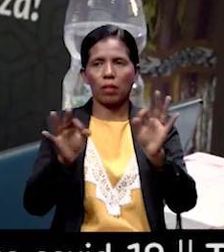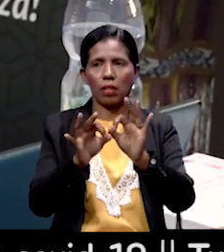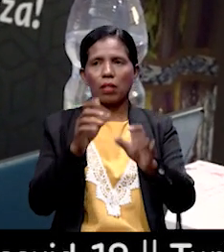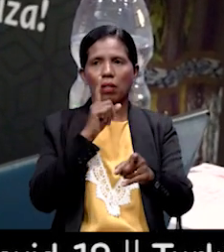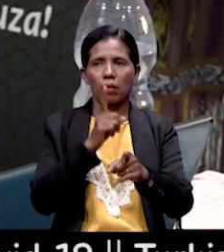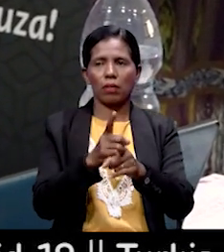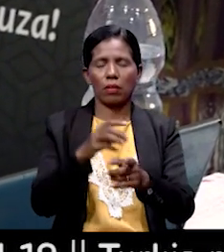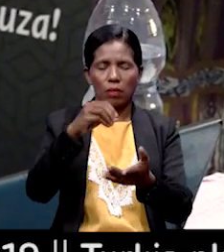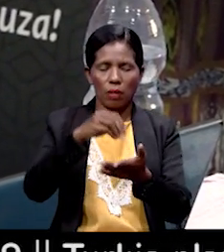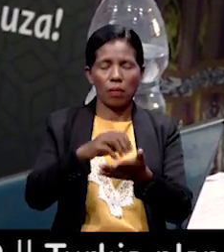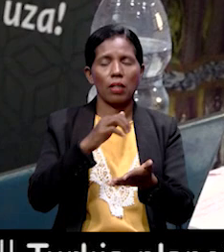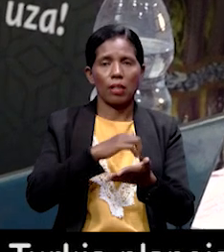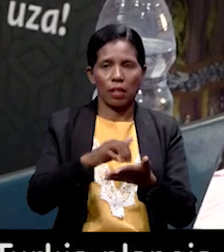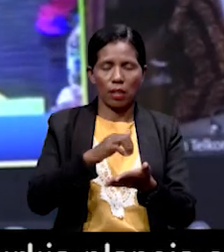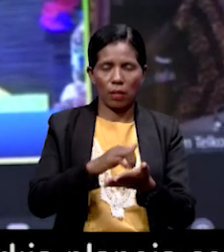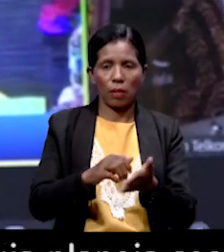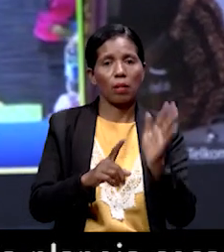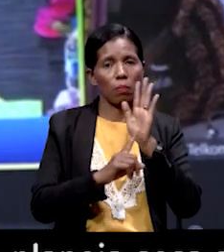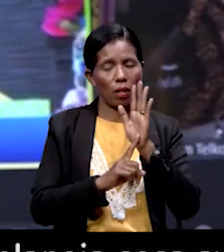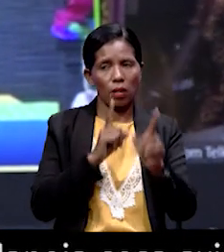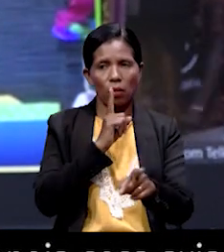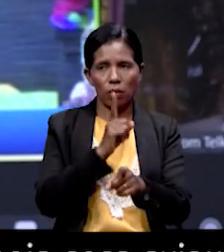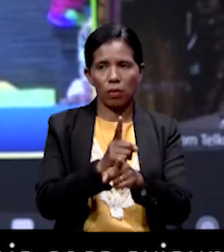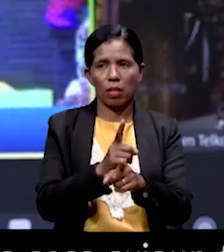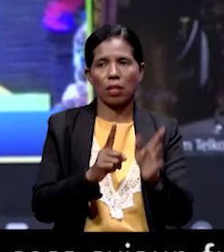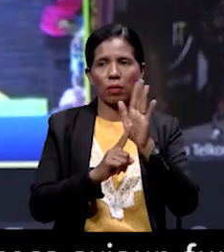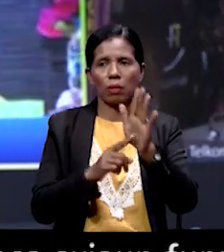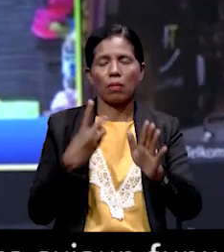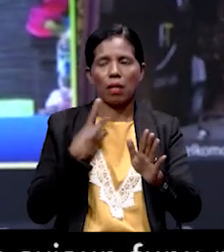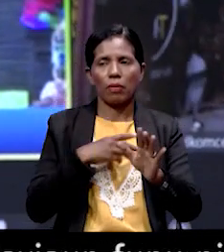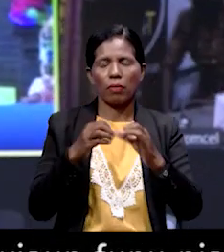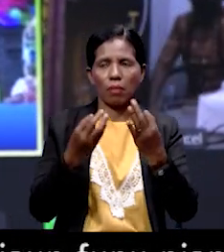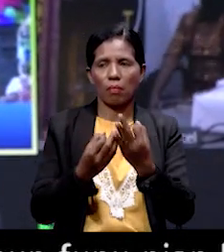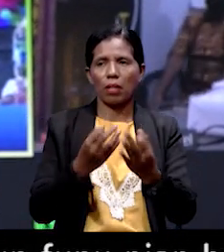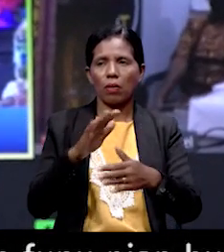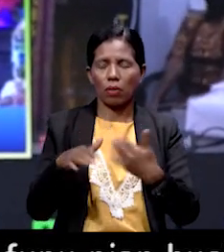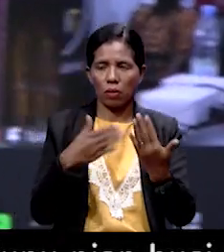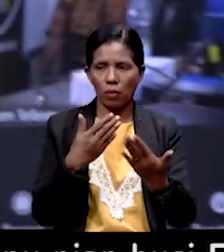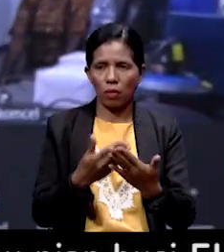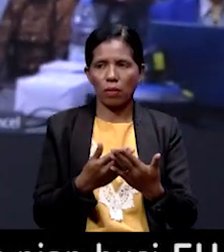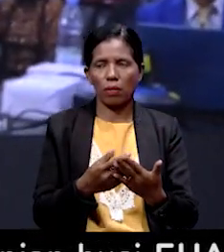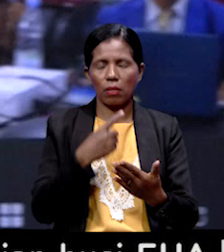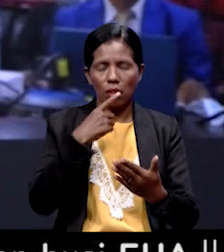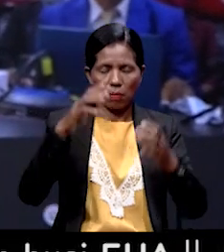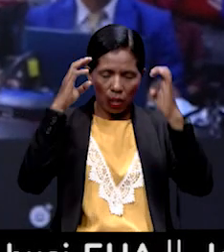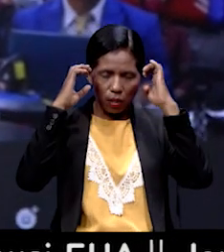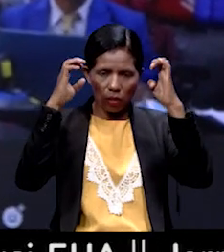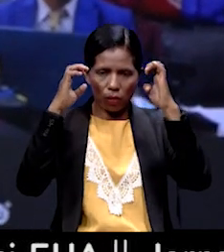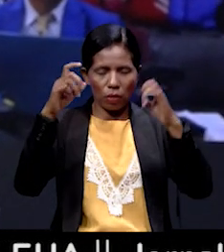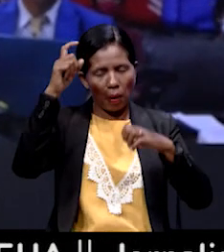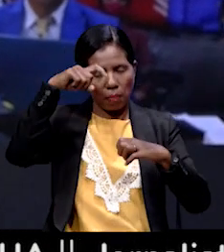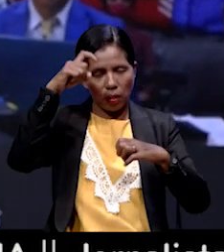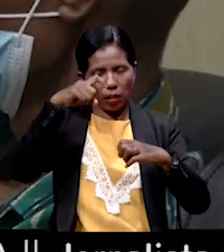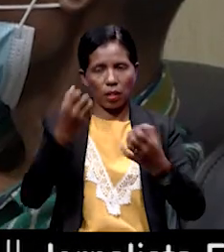duni ba iha pratika tau ba iha realidade hatu duba ami famia hotu katak edukasaun matene ekni